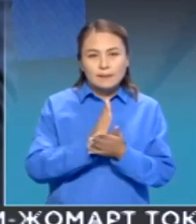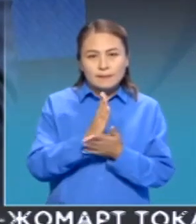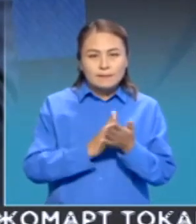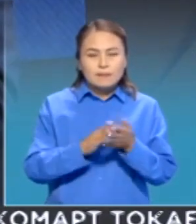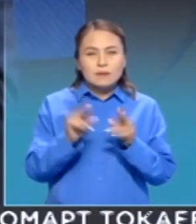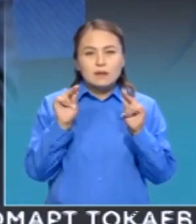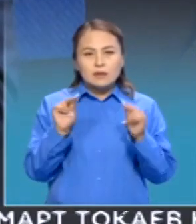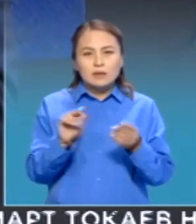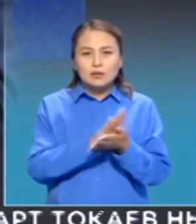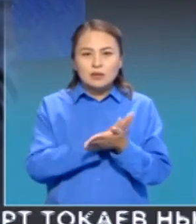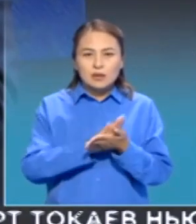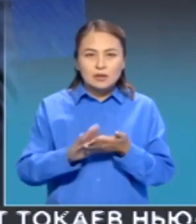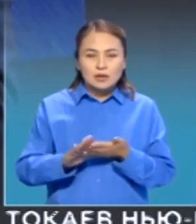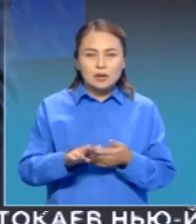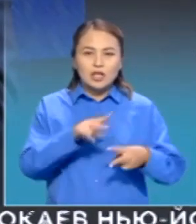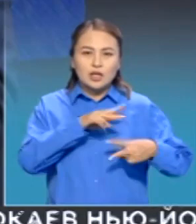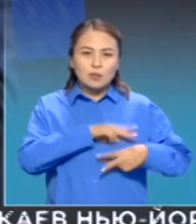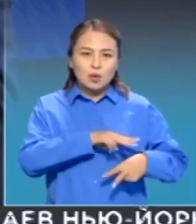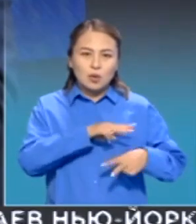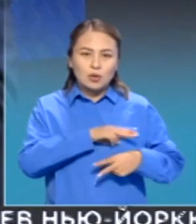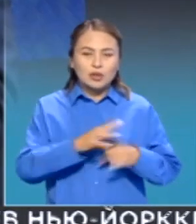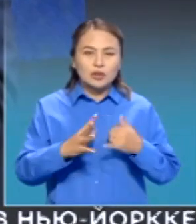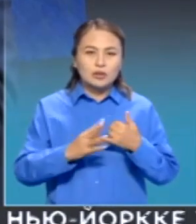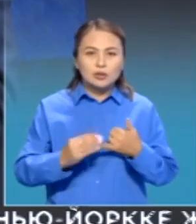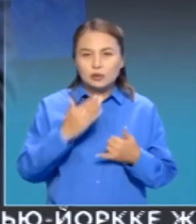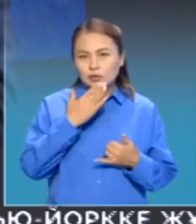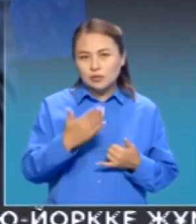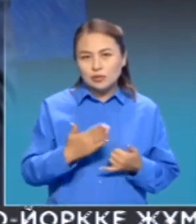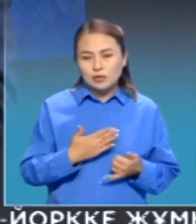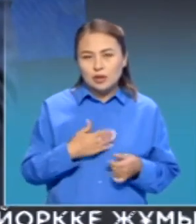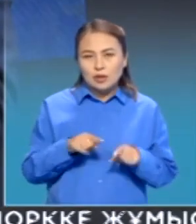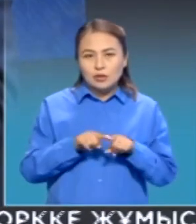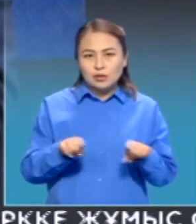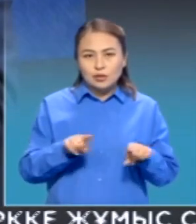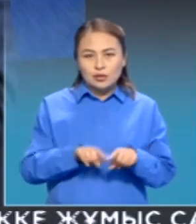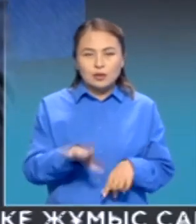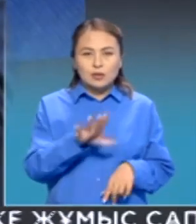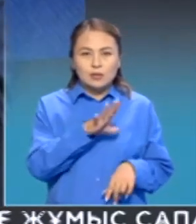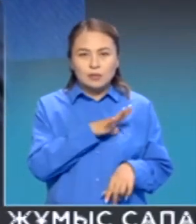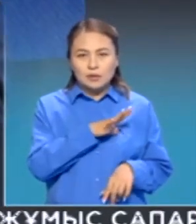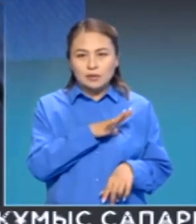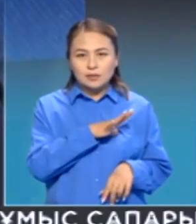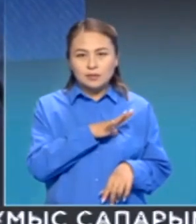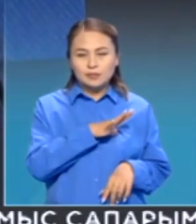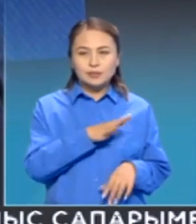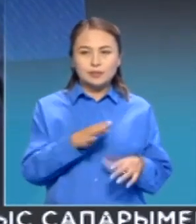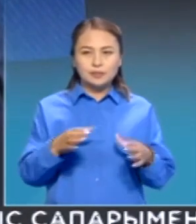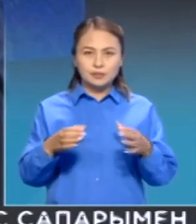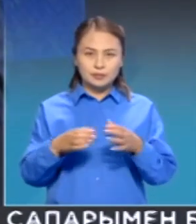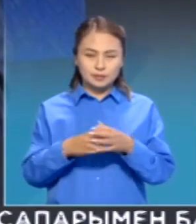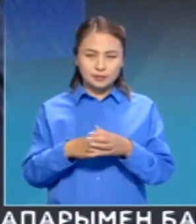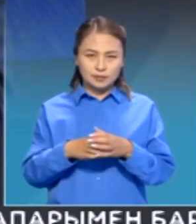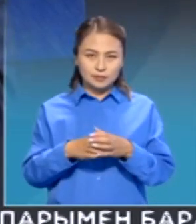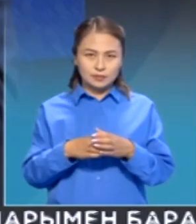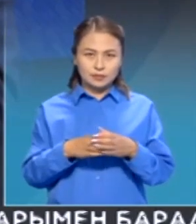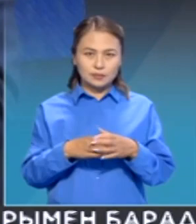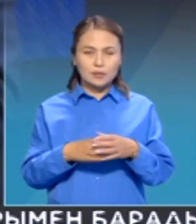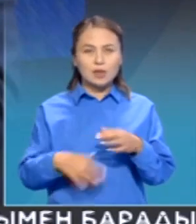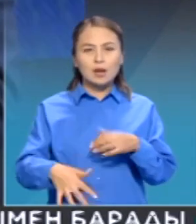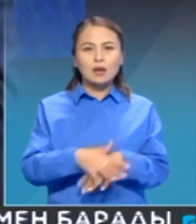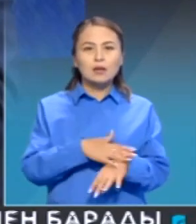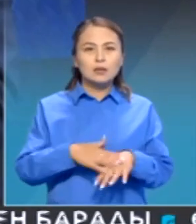тазалыққа, еңбекқорлық пен отансүйгіштікке үндеген. Бірлікпен ынтымақты ту етіп,